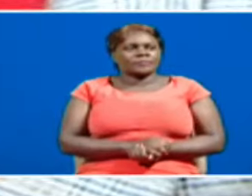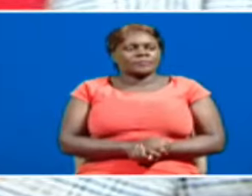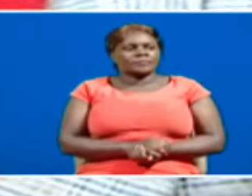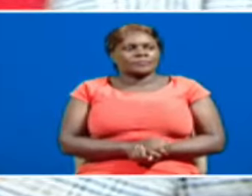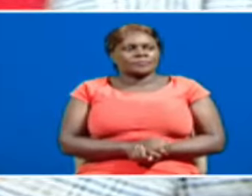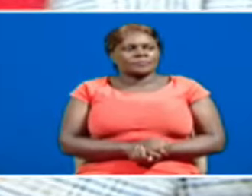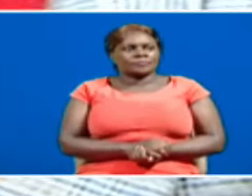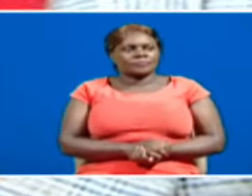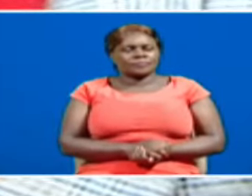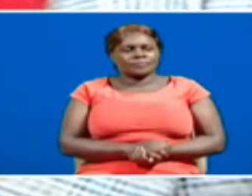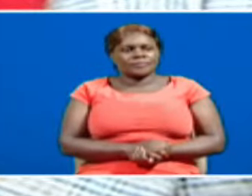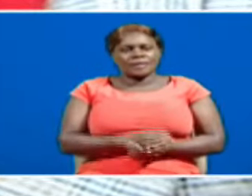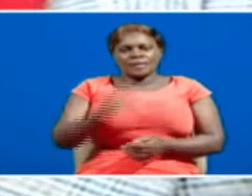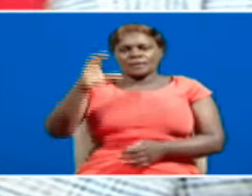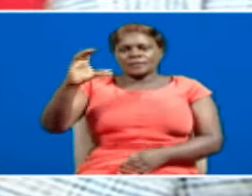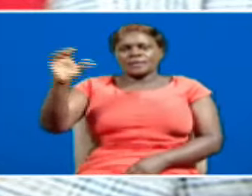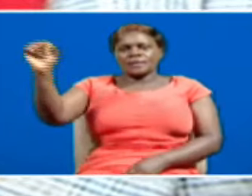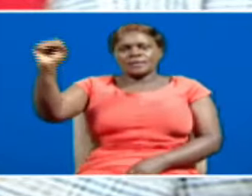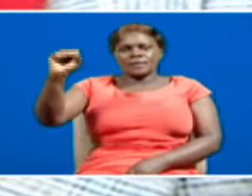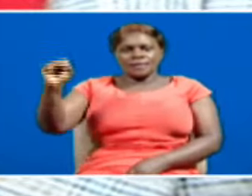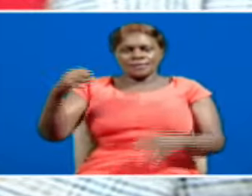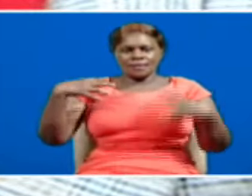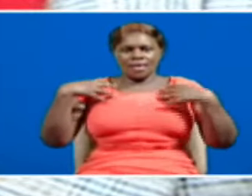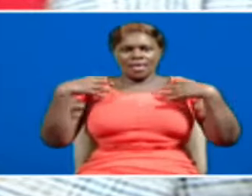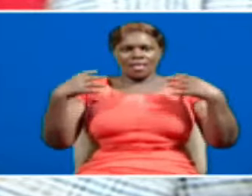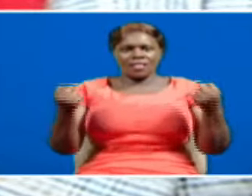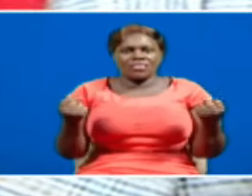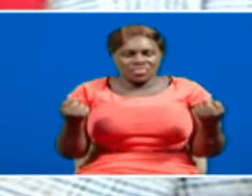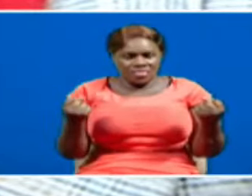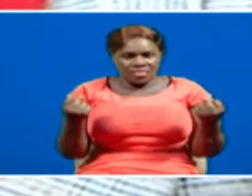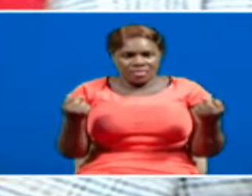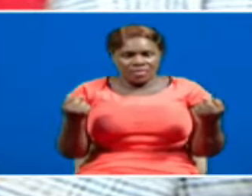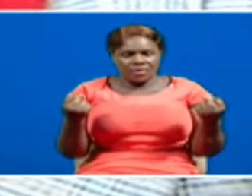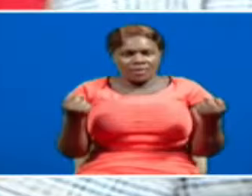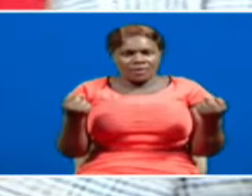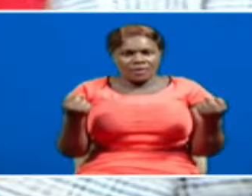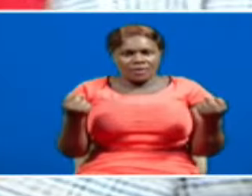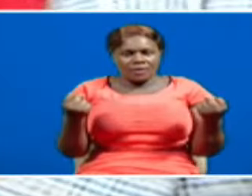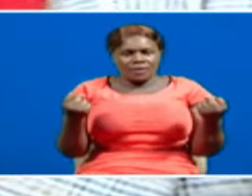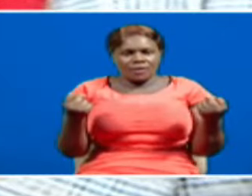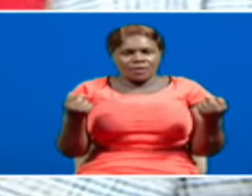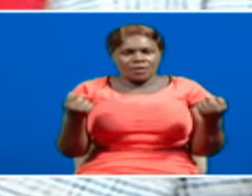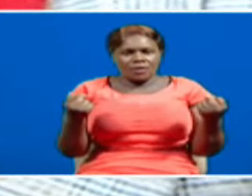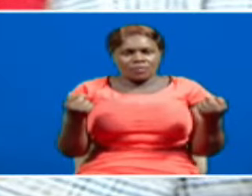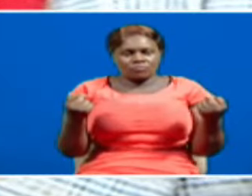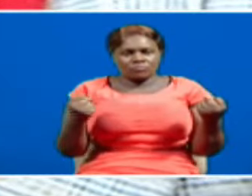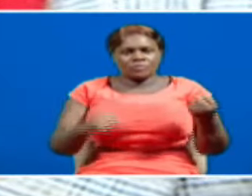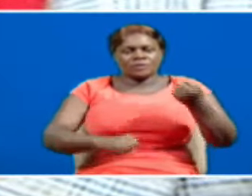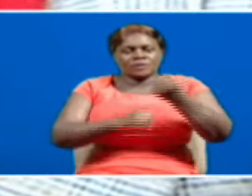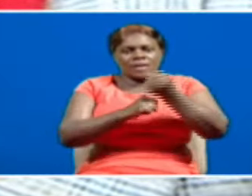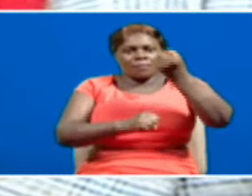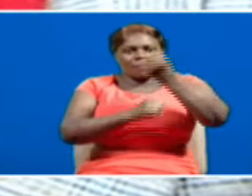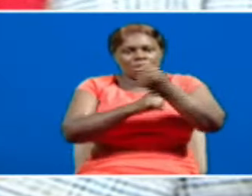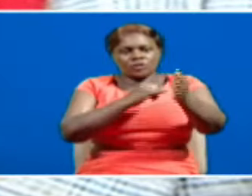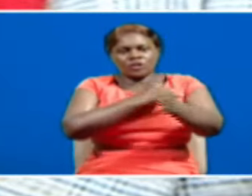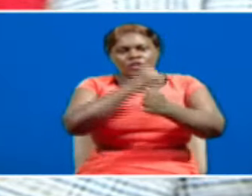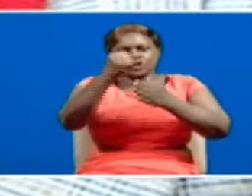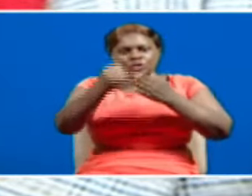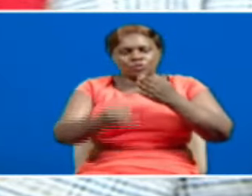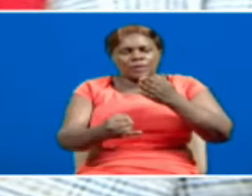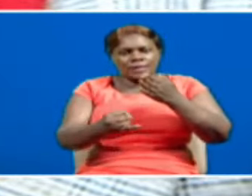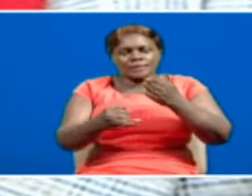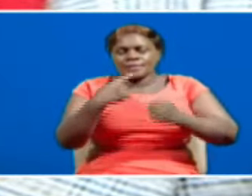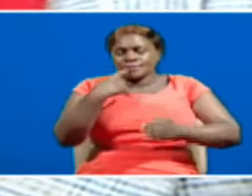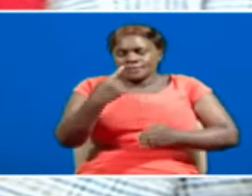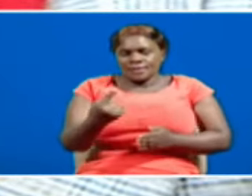kukutana. Tukiendelea, waziri wa afya Susan Nakumicha wafula ameendelea kupigia upatu bima ya afya ya jamii